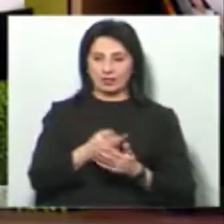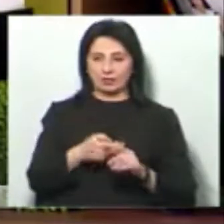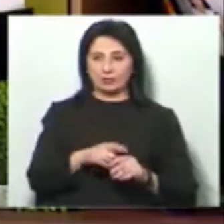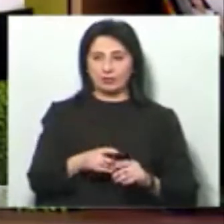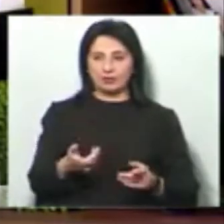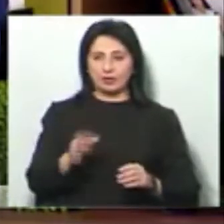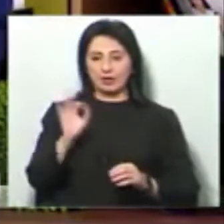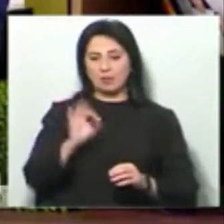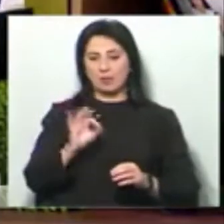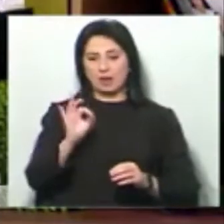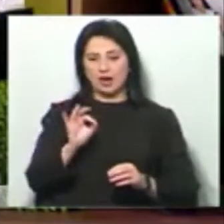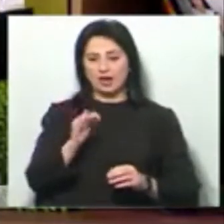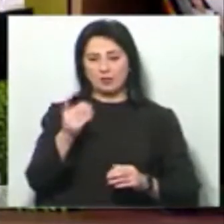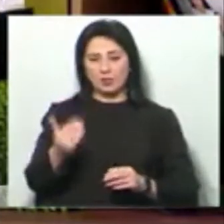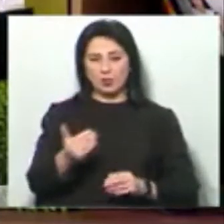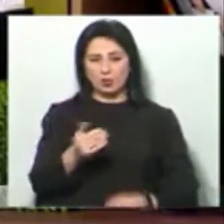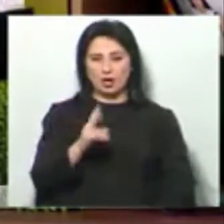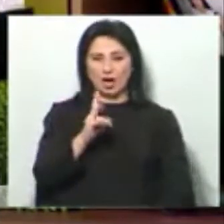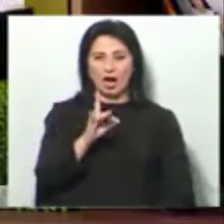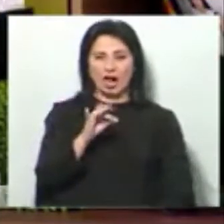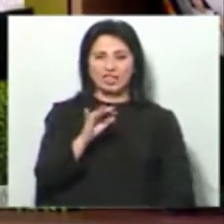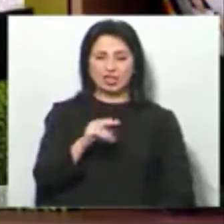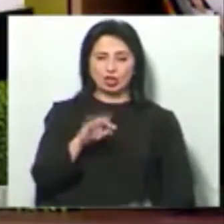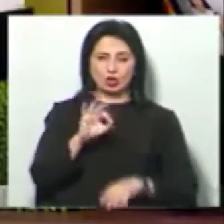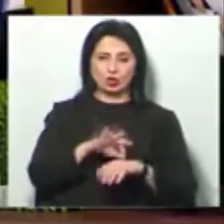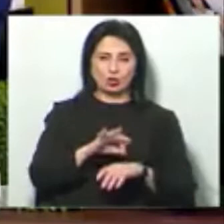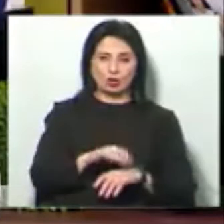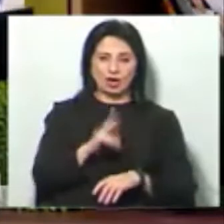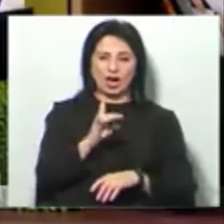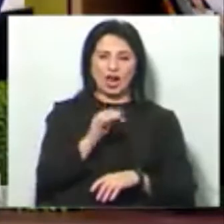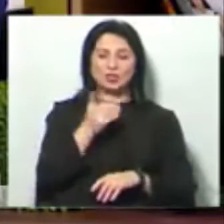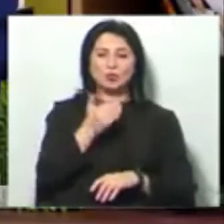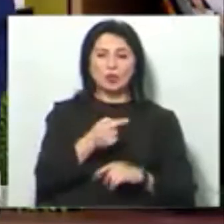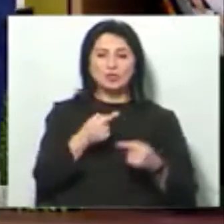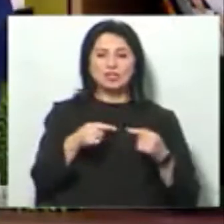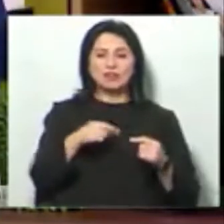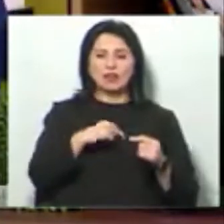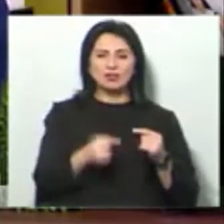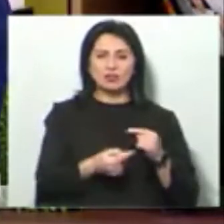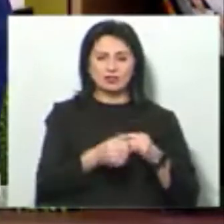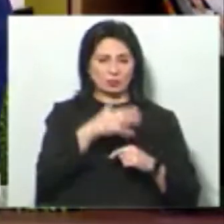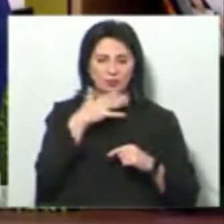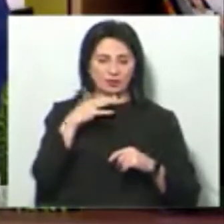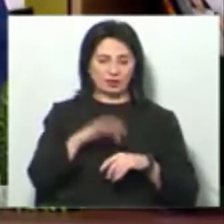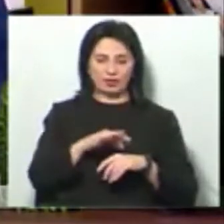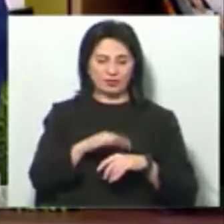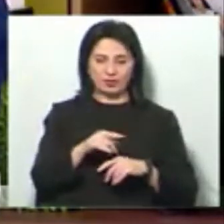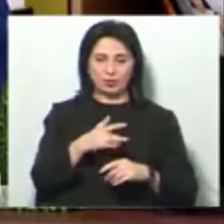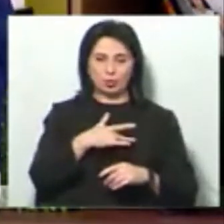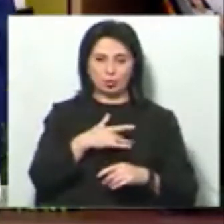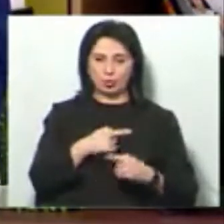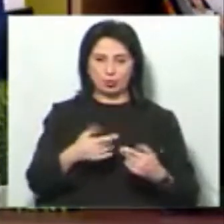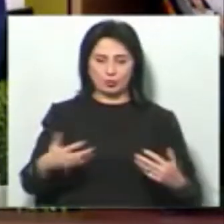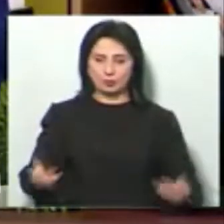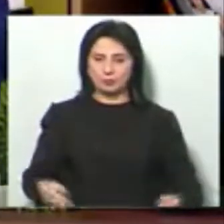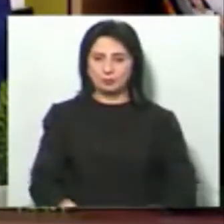თანდაყოლილი კარდიოპათიებისა, არსებობს სხვადასხვა ტიპის კარდიოპათია, სადაც რომელიც შესაძაც უკვე გულის უკმარისობა ვითარდება